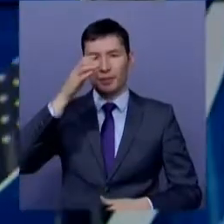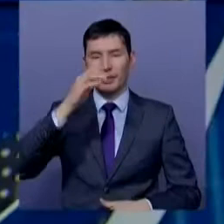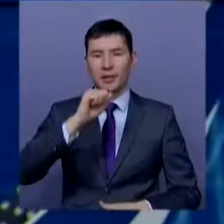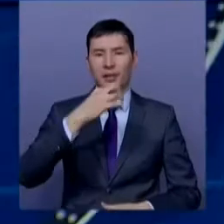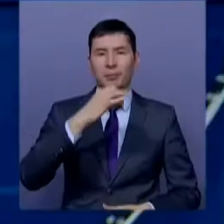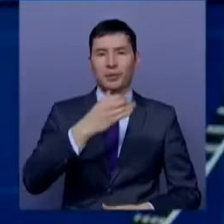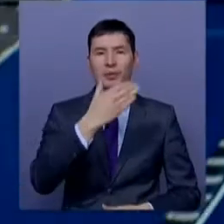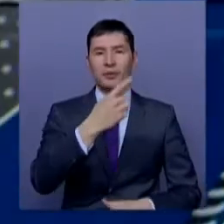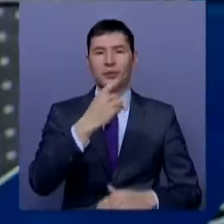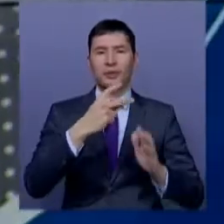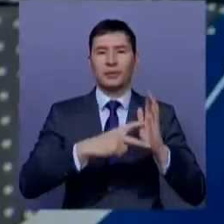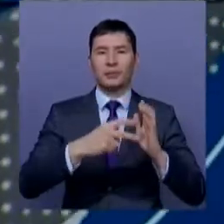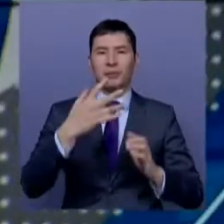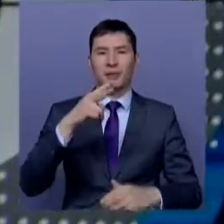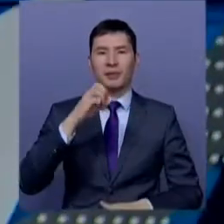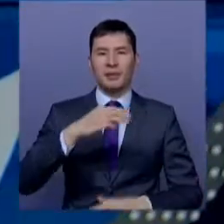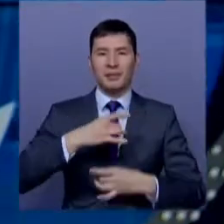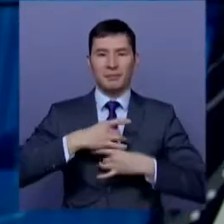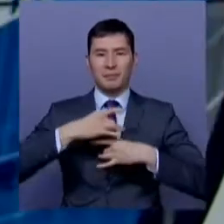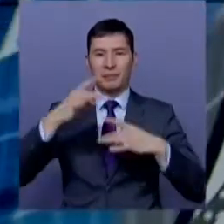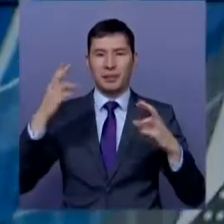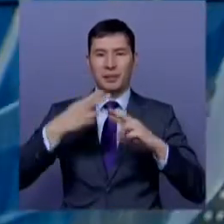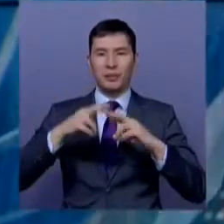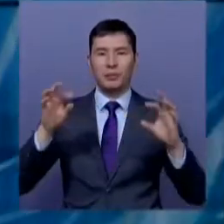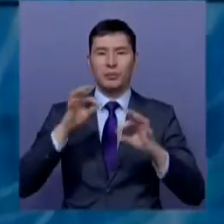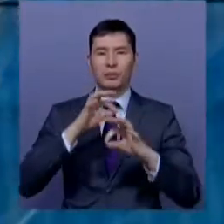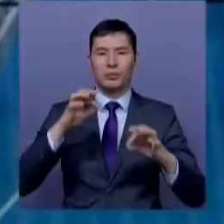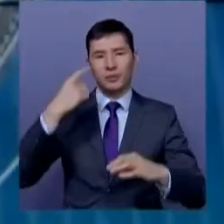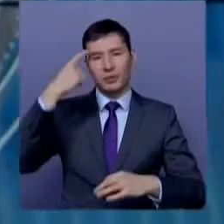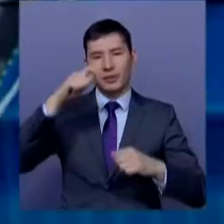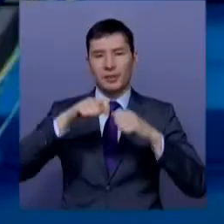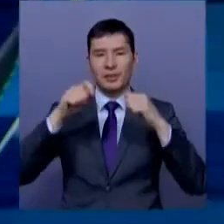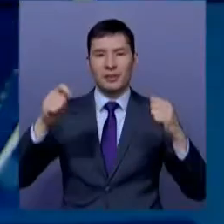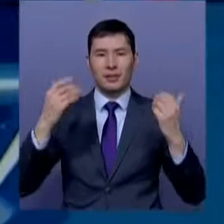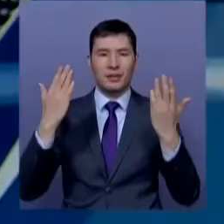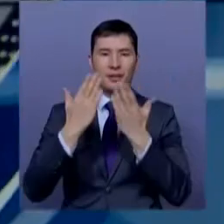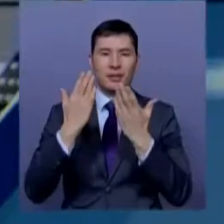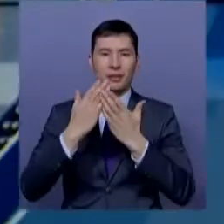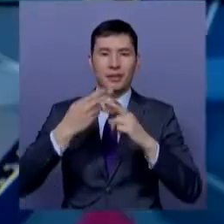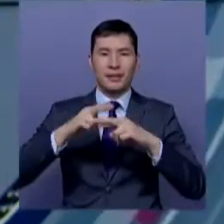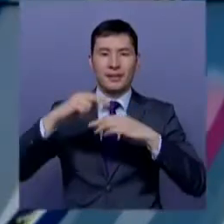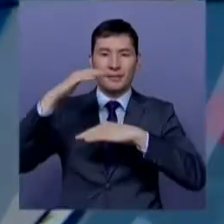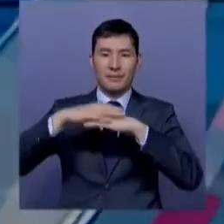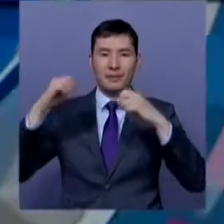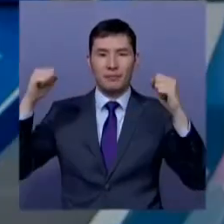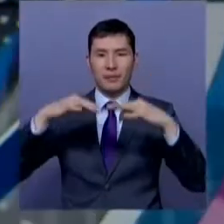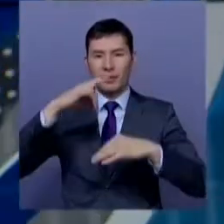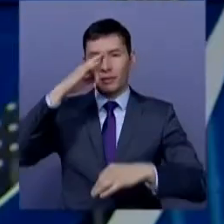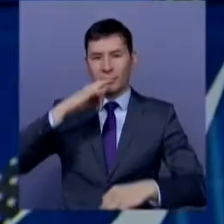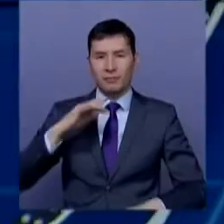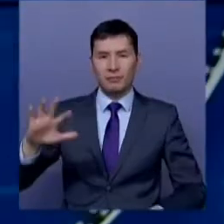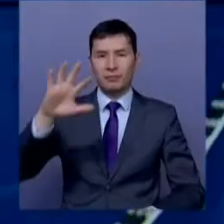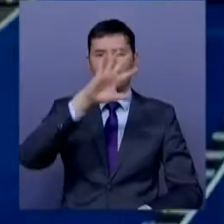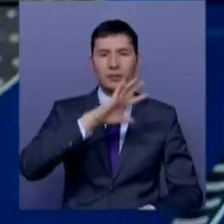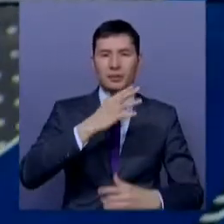Абайдың 175 жылдық мерейтойына арналған әдеби музыкалық концерт ұйымдастырды. Шармашылық кешке еліміздің түкпір-түкпірінен мәдениет пен